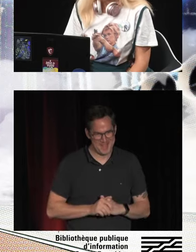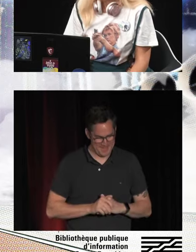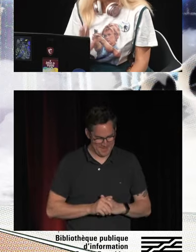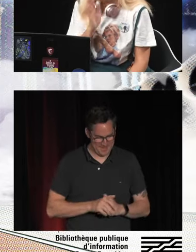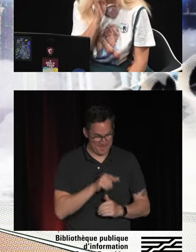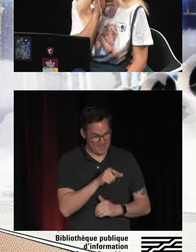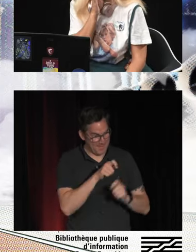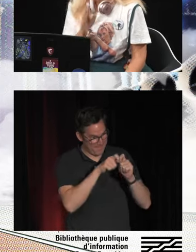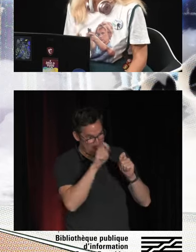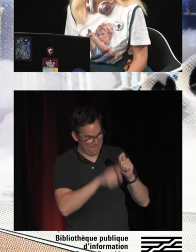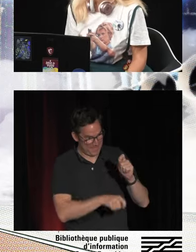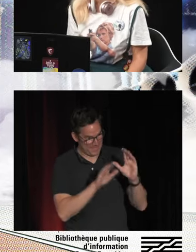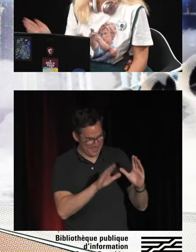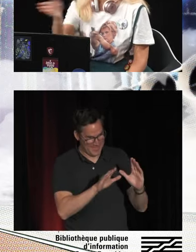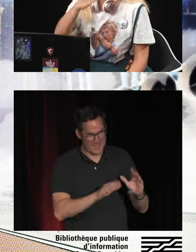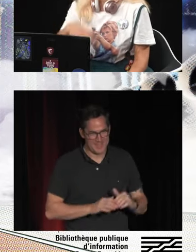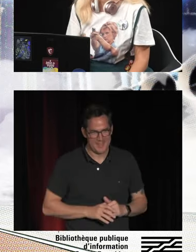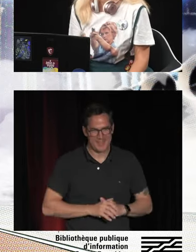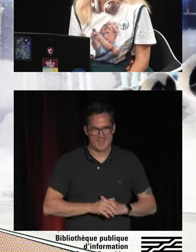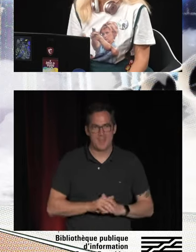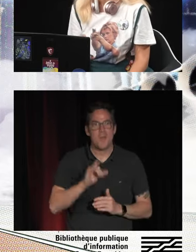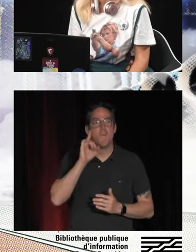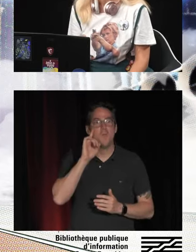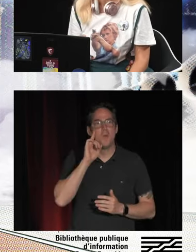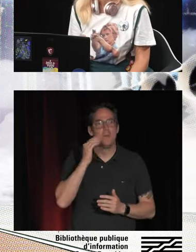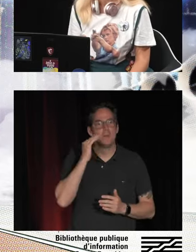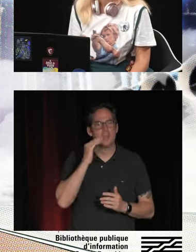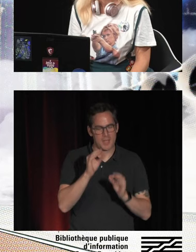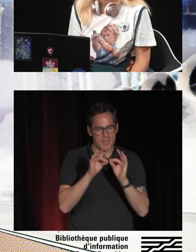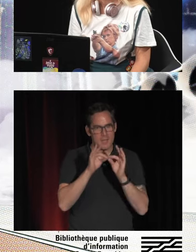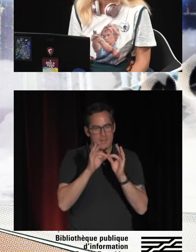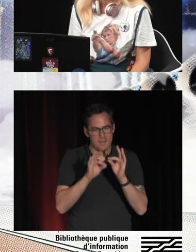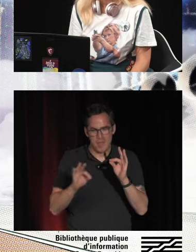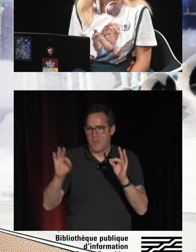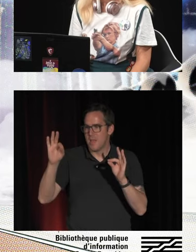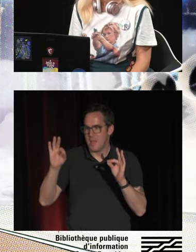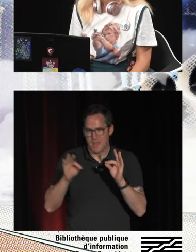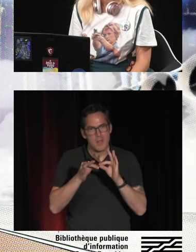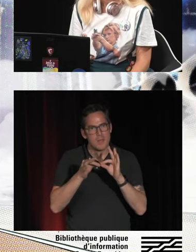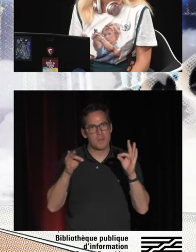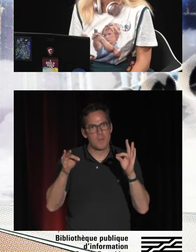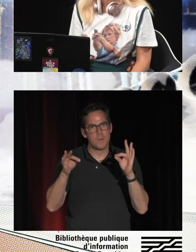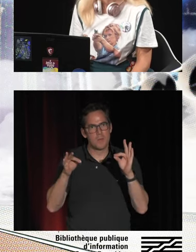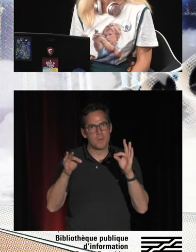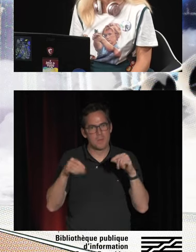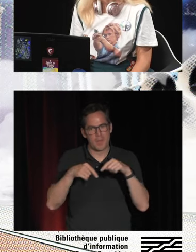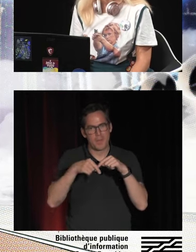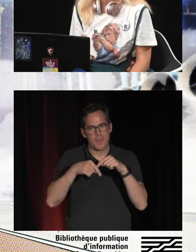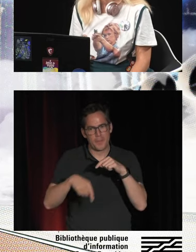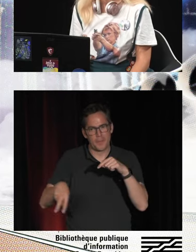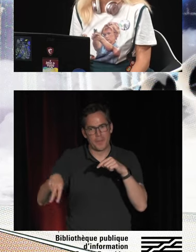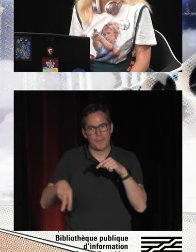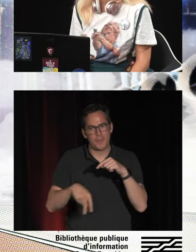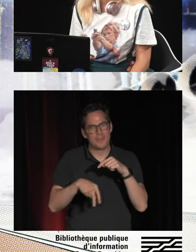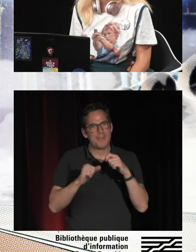Tu te mets là. Non, parce que des fois, comme la tension de la corde se relâche un petit peu, vous vous balancez, mais vous vous balancez pas au